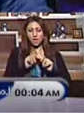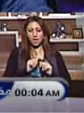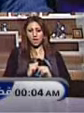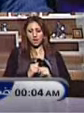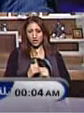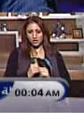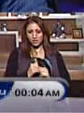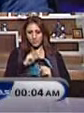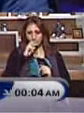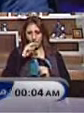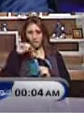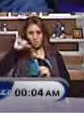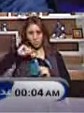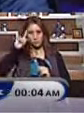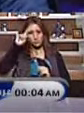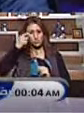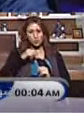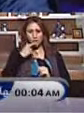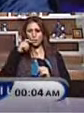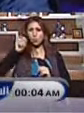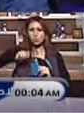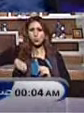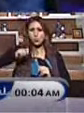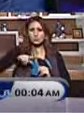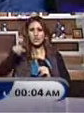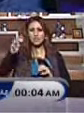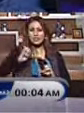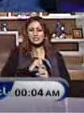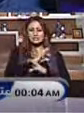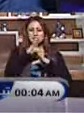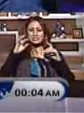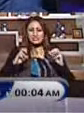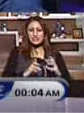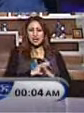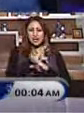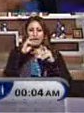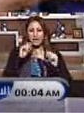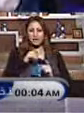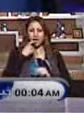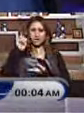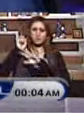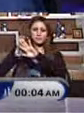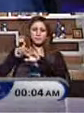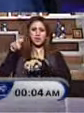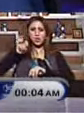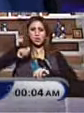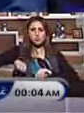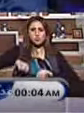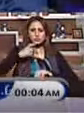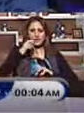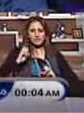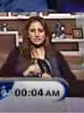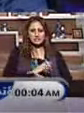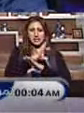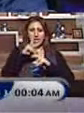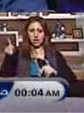اظنك يا موسى مسحوره قال له اني لا اظنك يا فرعون مثبور بس انتهت على